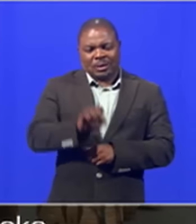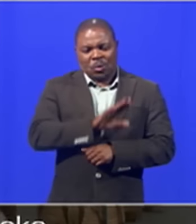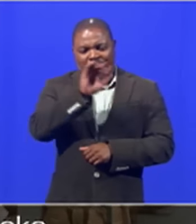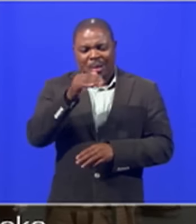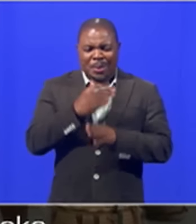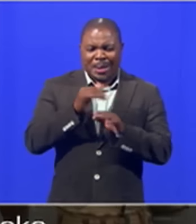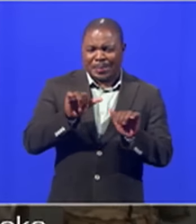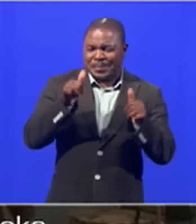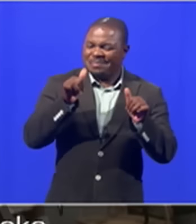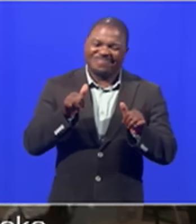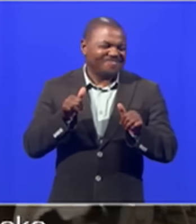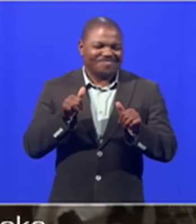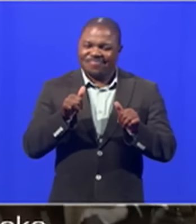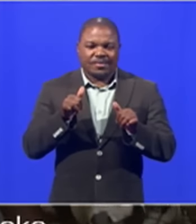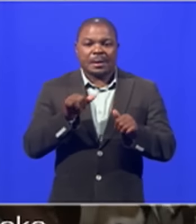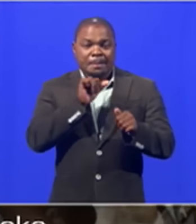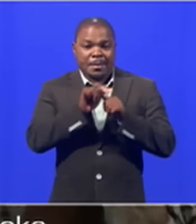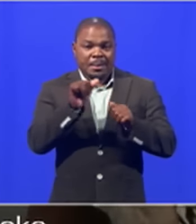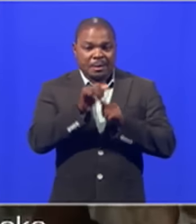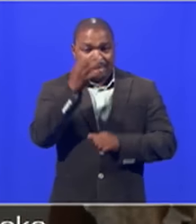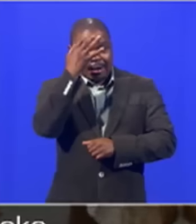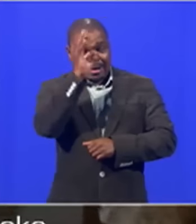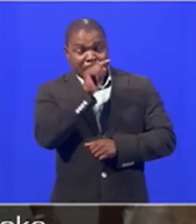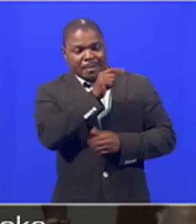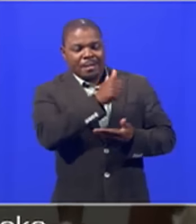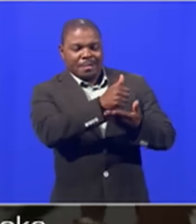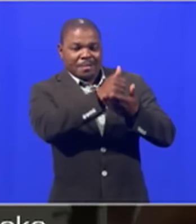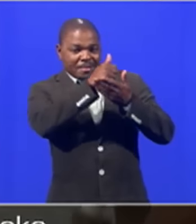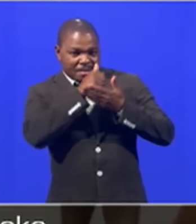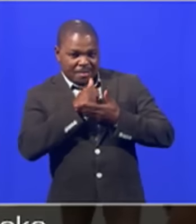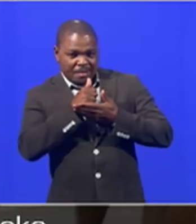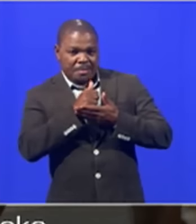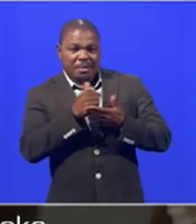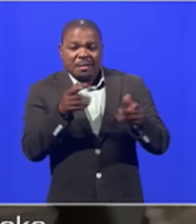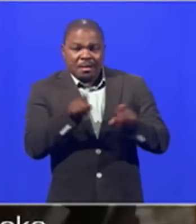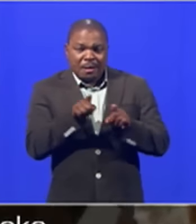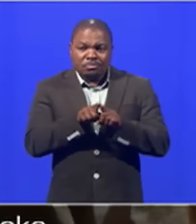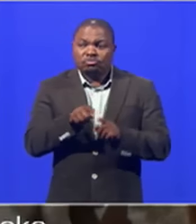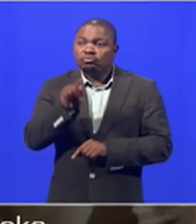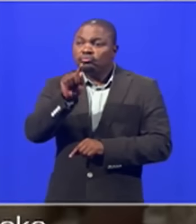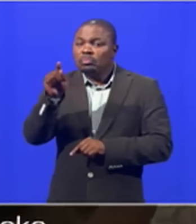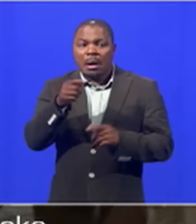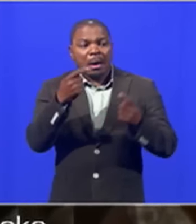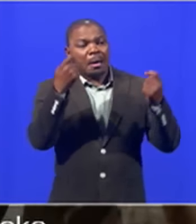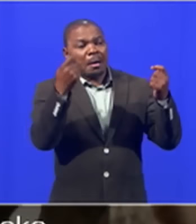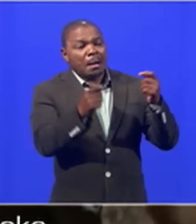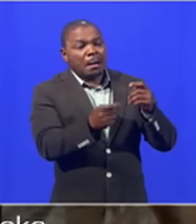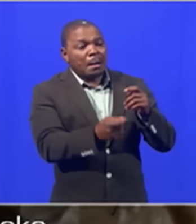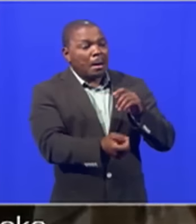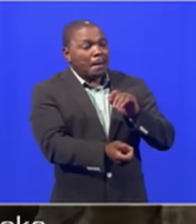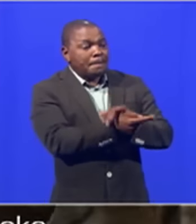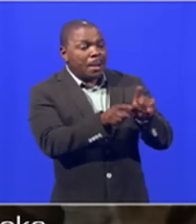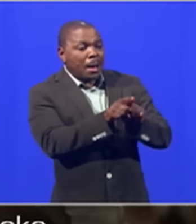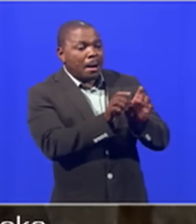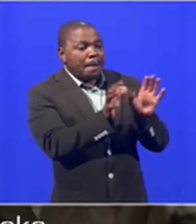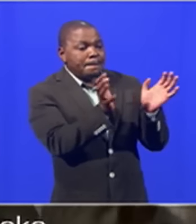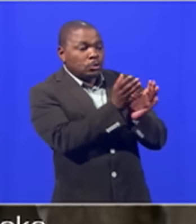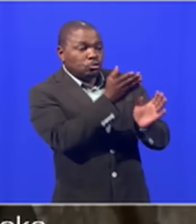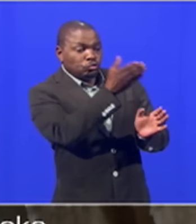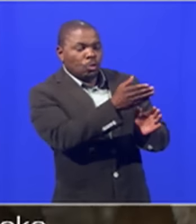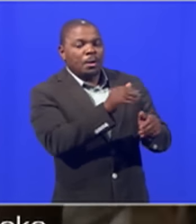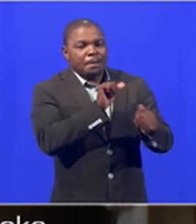Afrika Borwa jaanong ga ne mmuso wa rona o ka thusana le gore gongwe ga ba dira di events tse di yana ba kgona go tsa